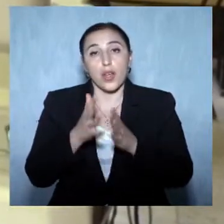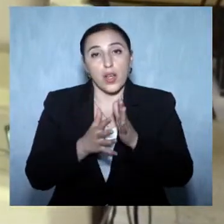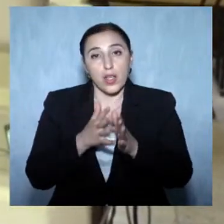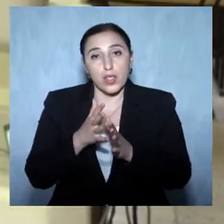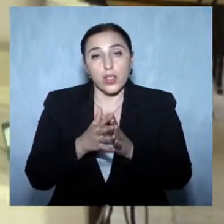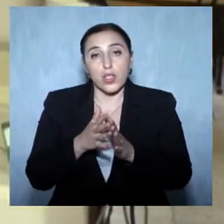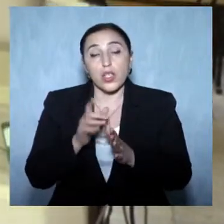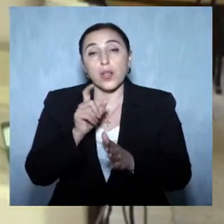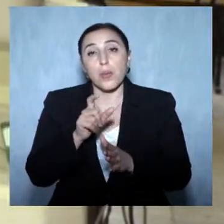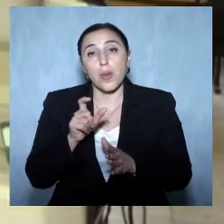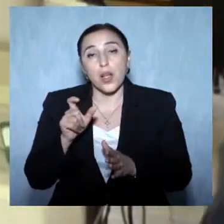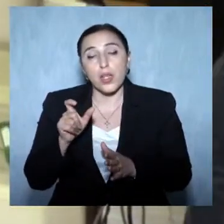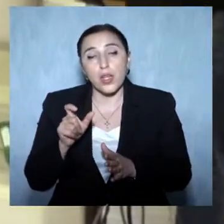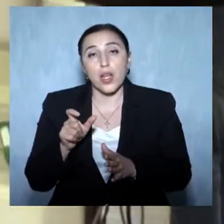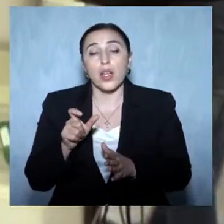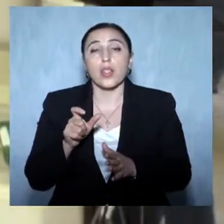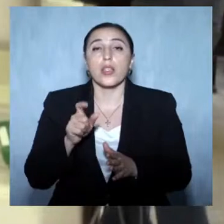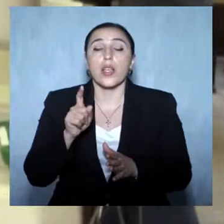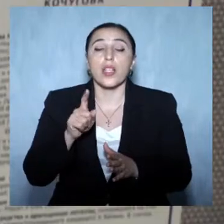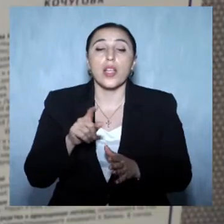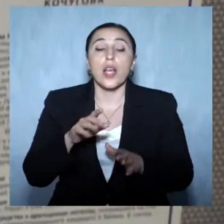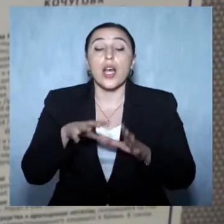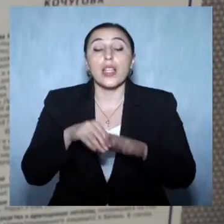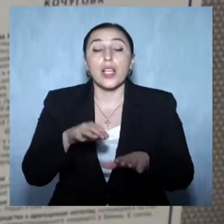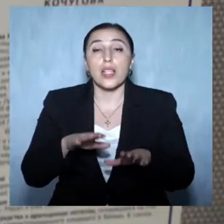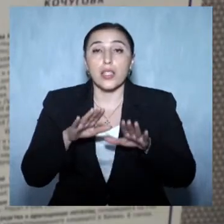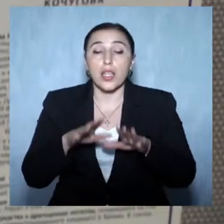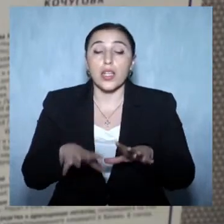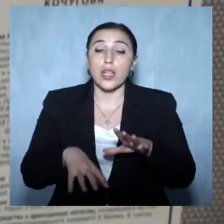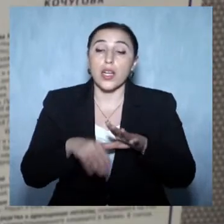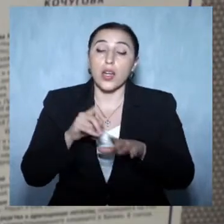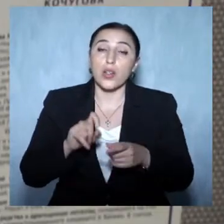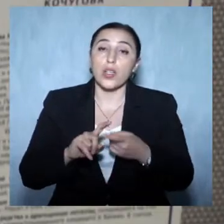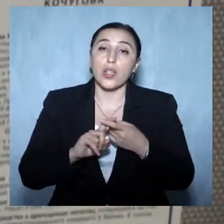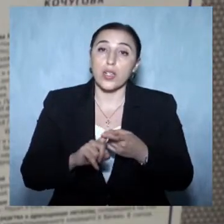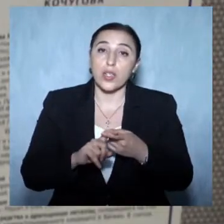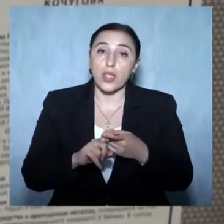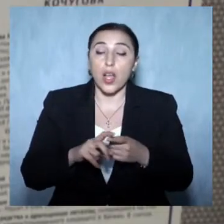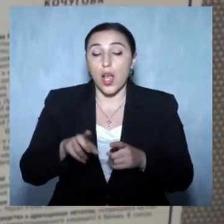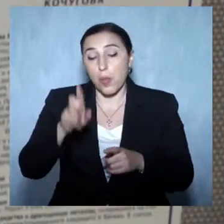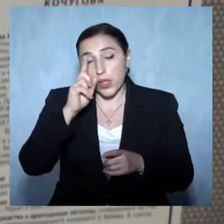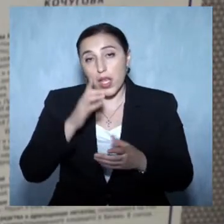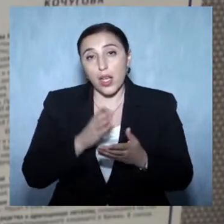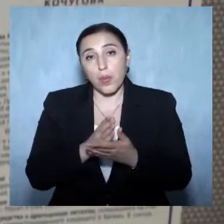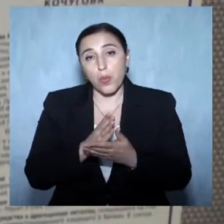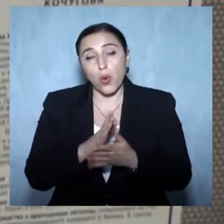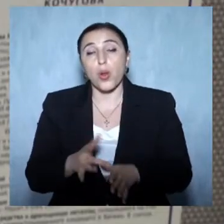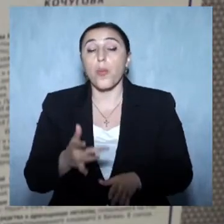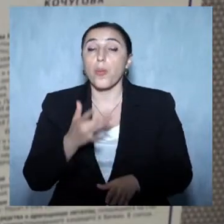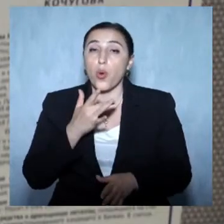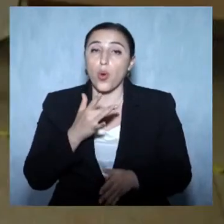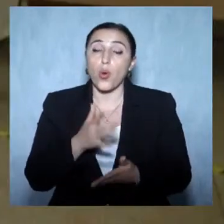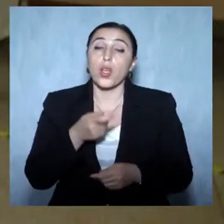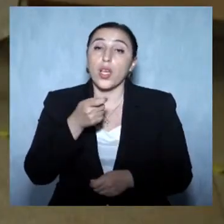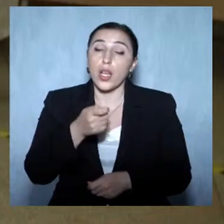կոնկրետ անձանց ոգտին և կոնկրետ ընտրատեղամասրում կվարկել ու վերաբերալ պետական ծարայողները բողոքեն